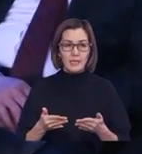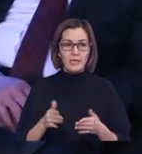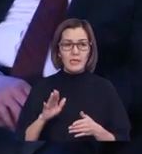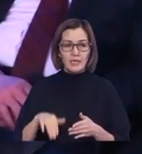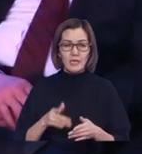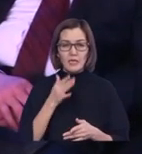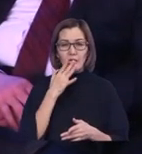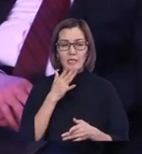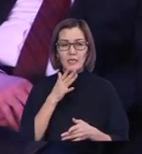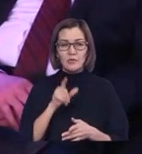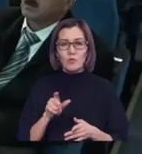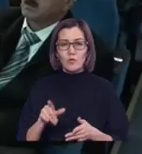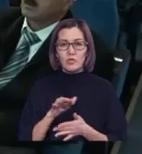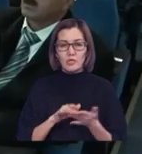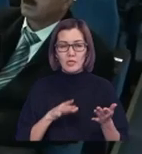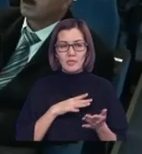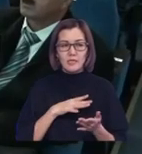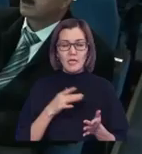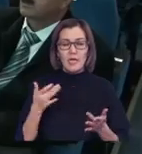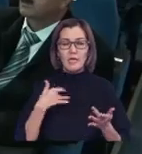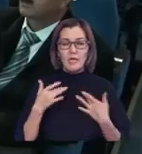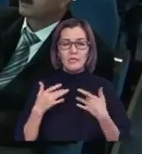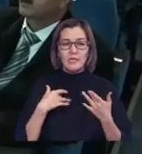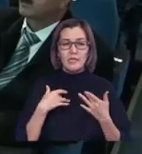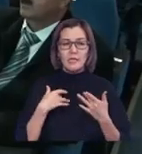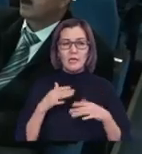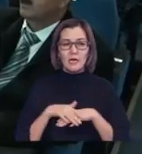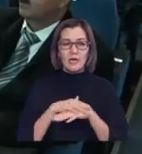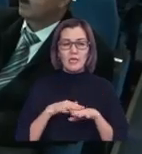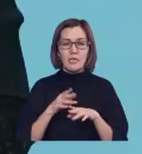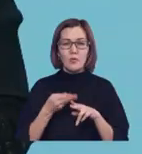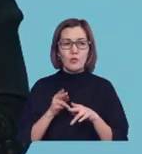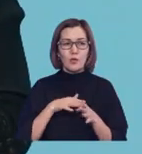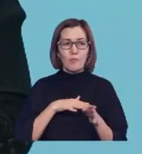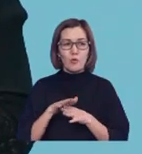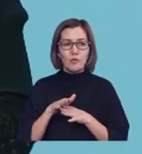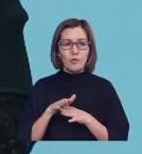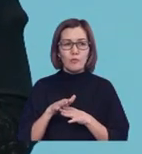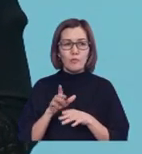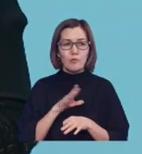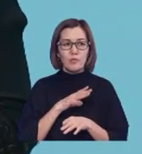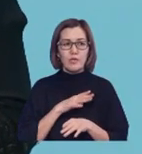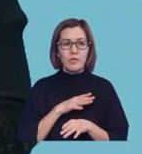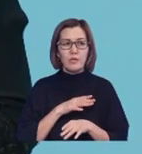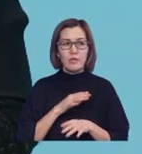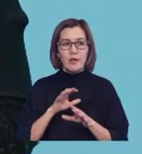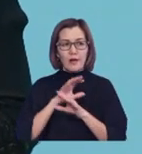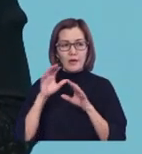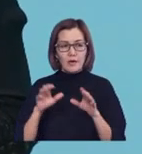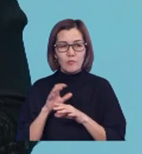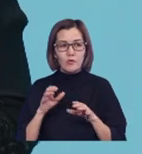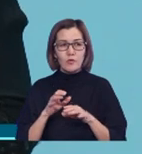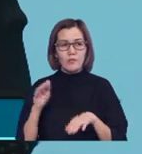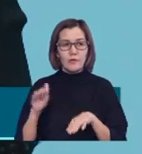этнос өкілдері жалғастырды. Концертке жиналған халықтың қарасы қалың, ине шаншар орын жоқ. Қамқорлық пен өзара көмек елімізде